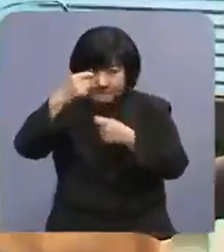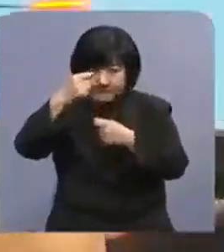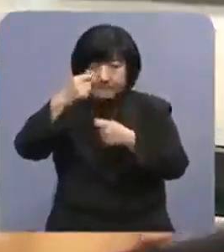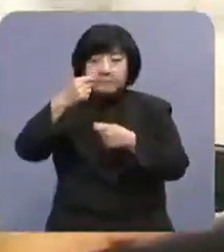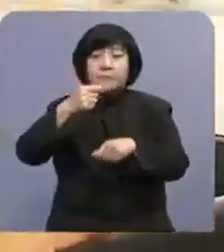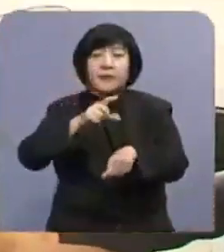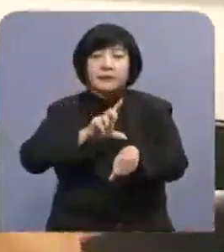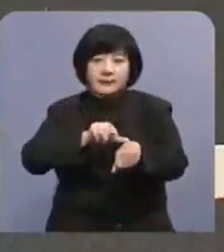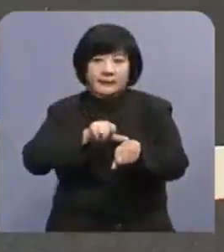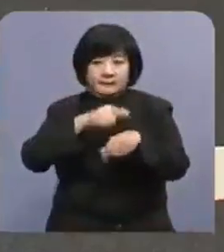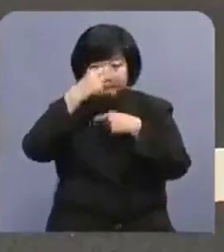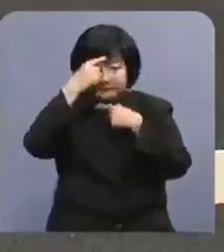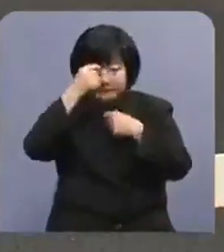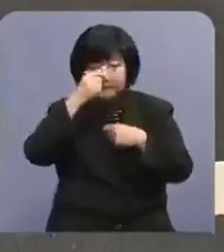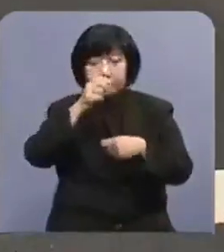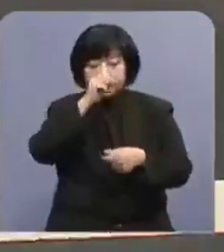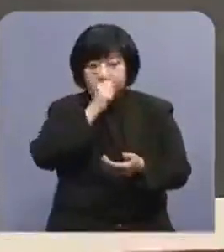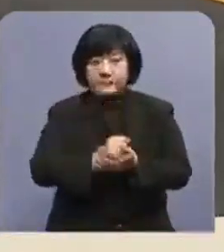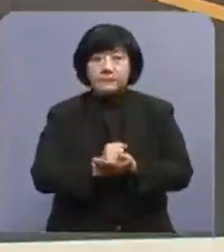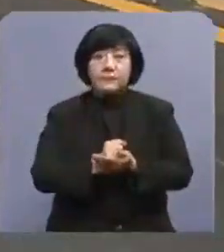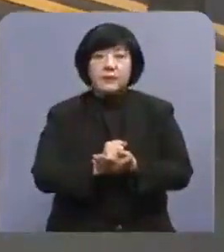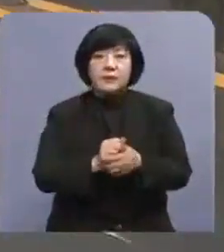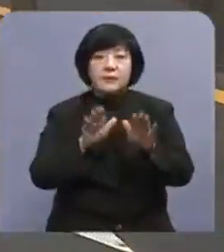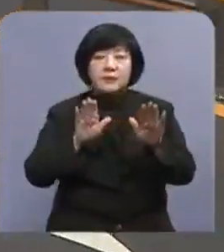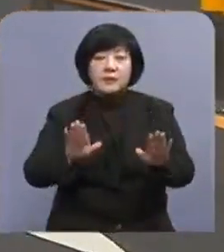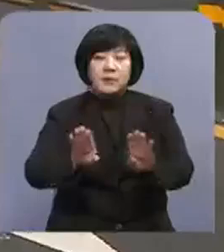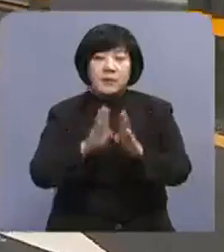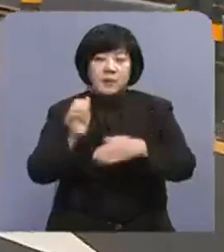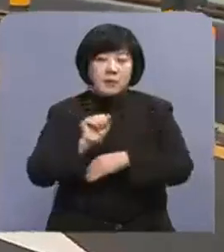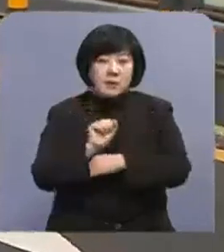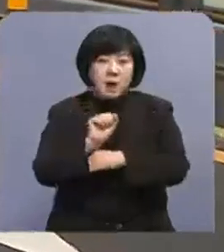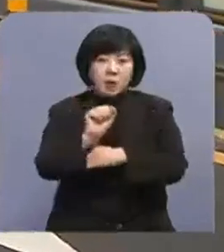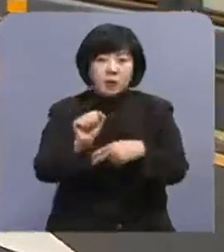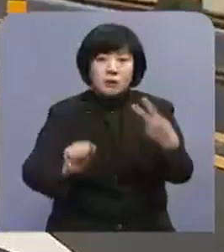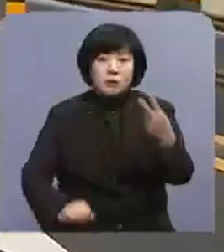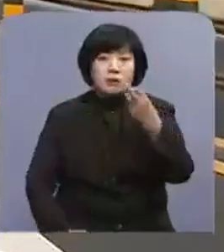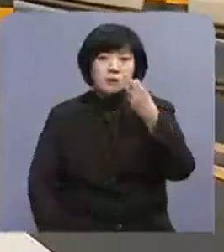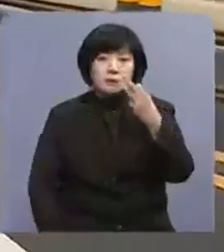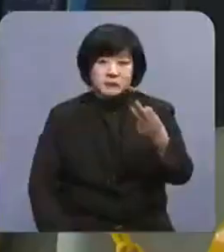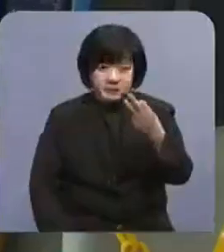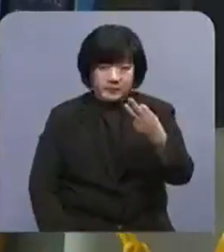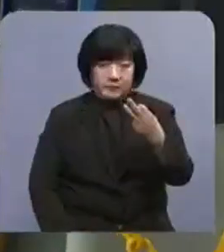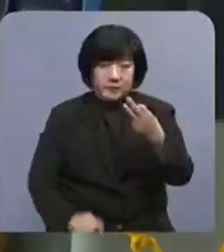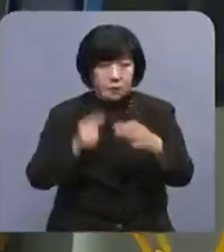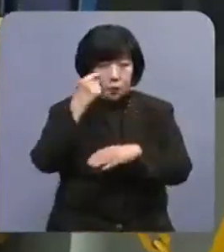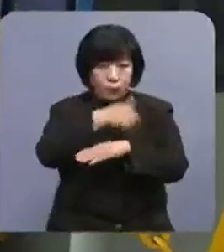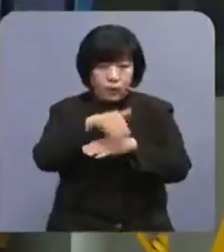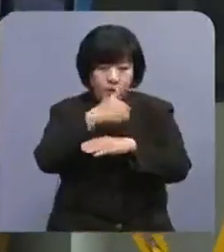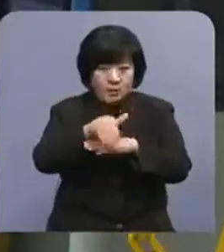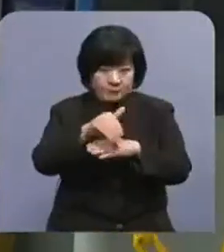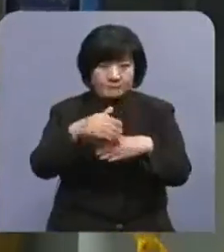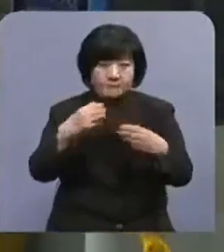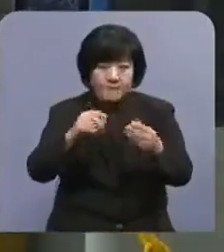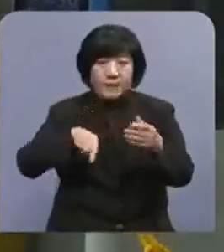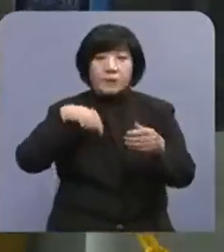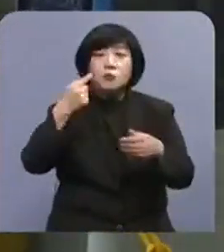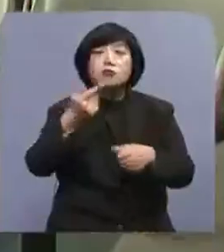있어서 좋은 것 같습니다. 이번 개통은 2013년 BRT 구축 계획이 나온 지 9년 만의